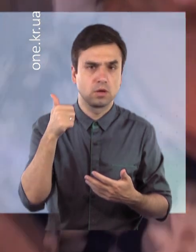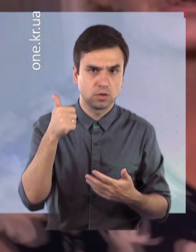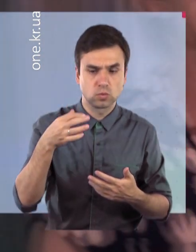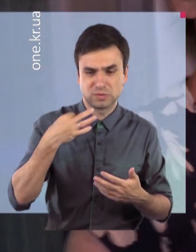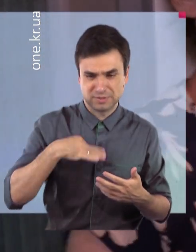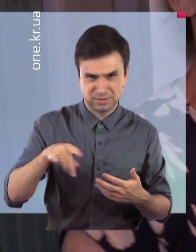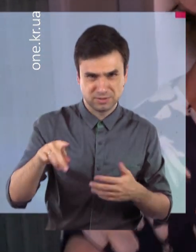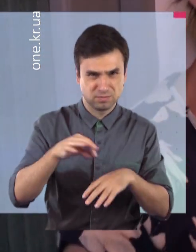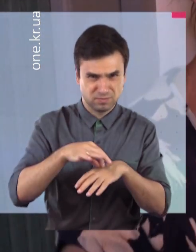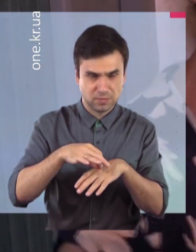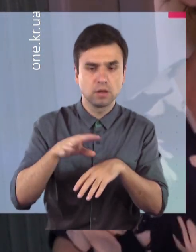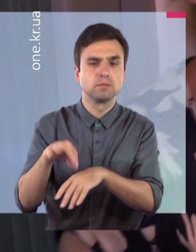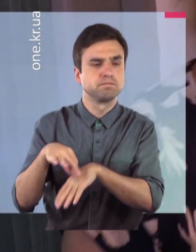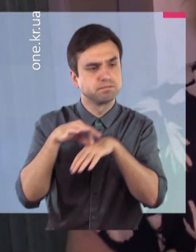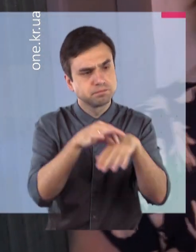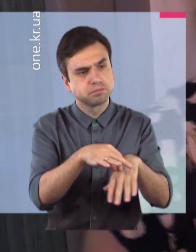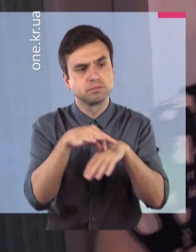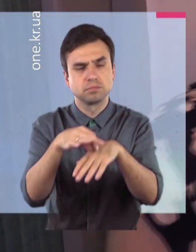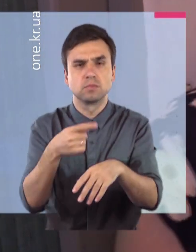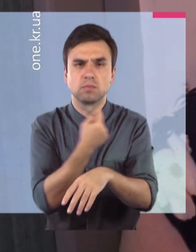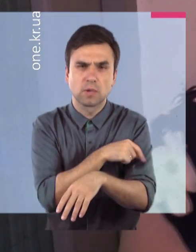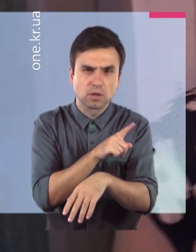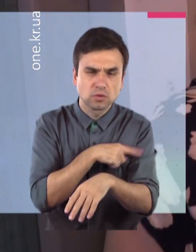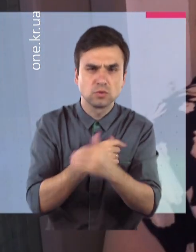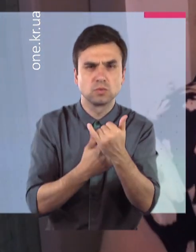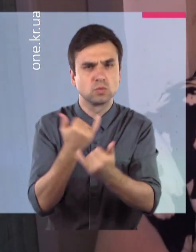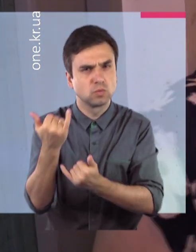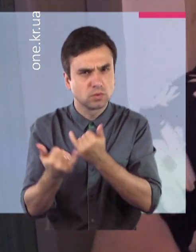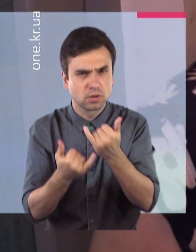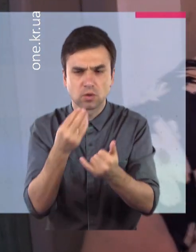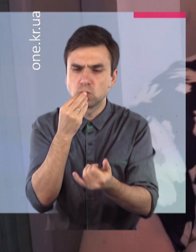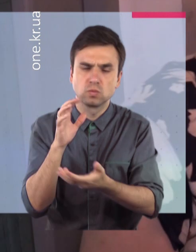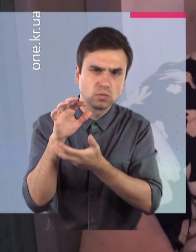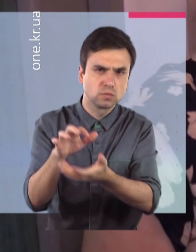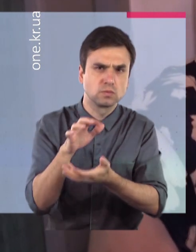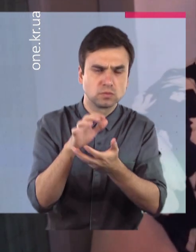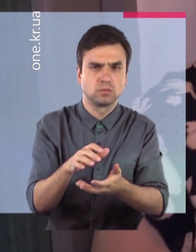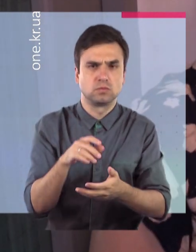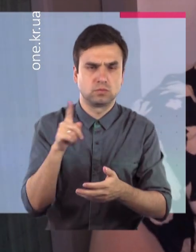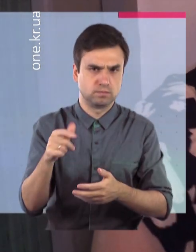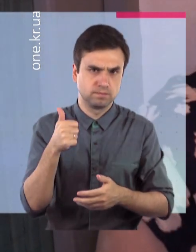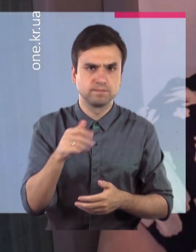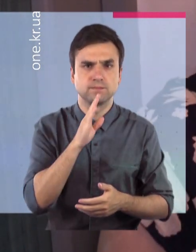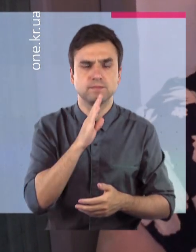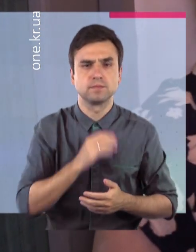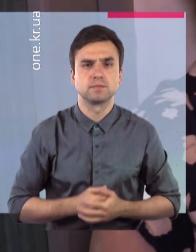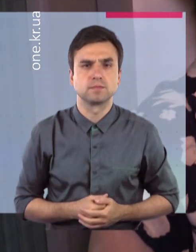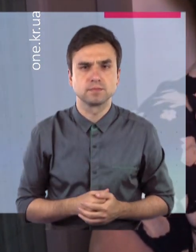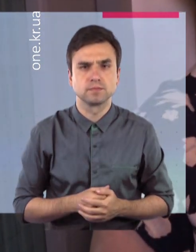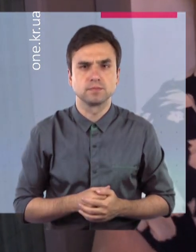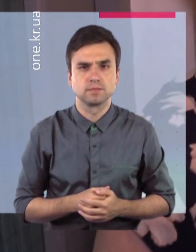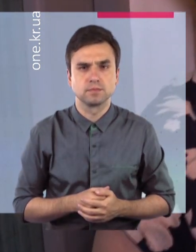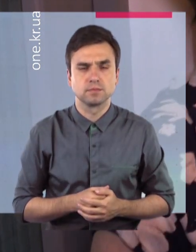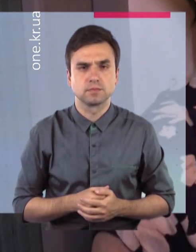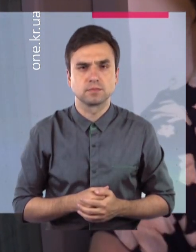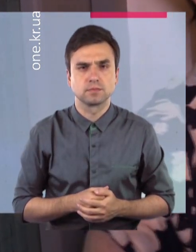по больницях і возила тормозки на большевики по 2-3 місяці лежала. Ну, так що вона його за